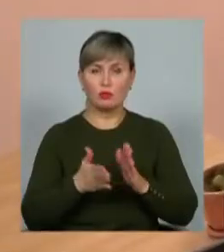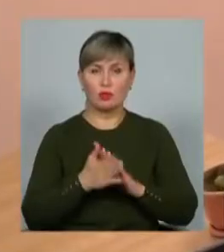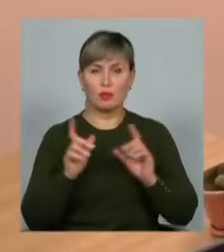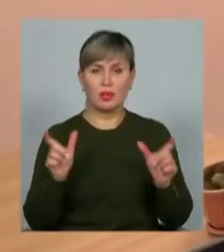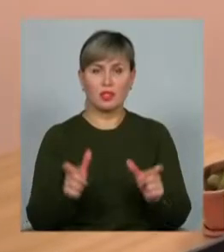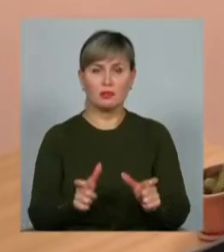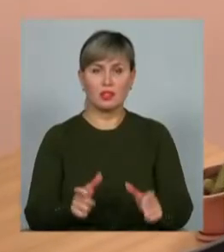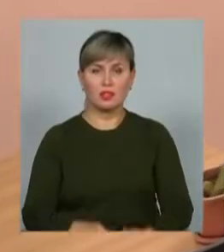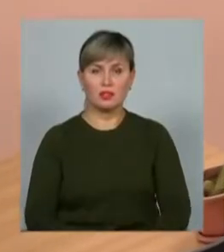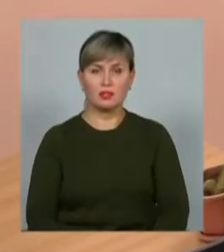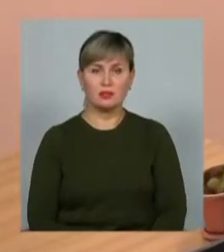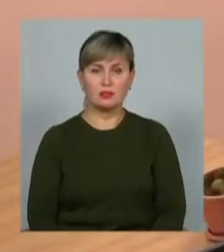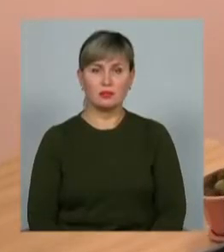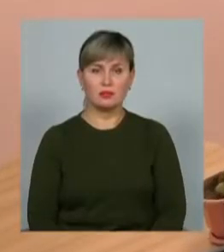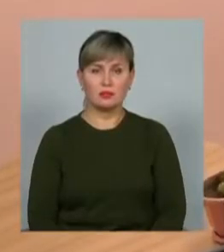пандемии.